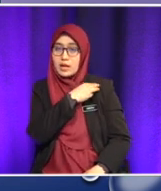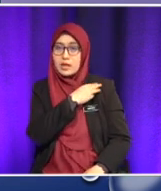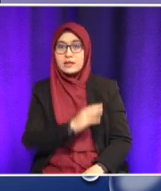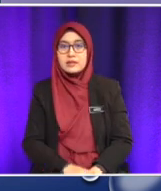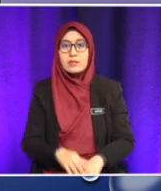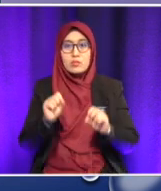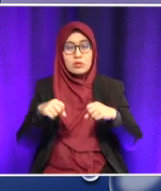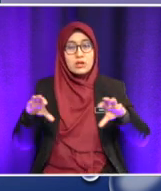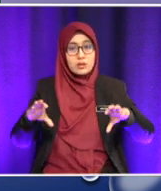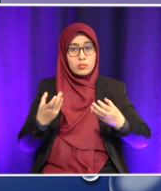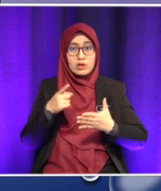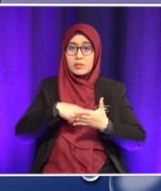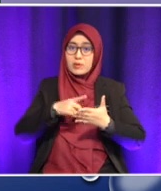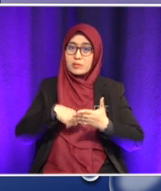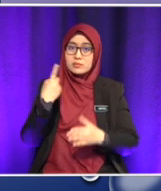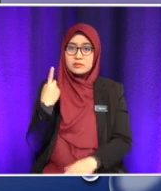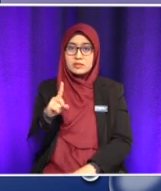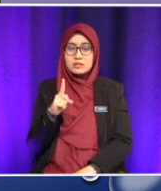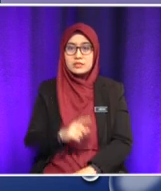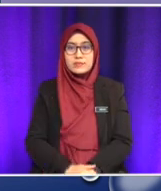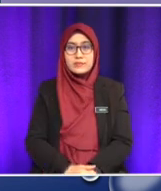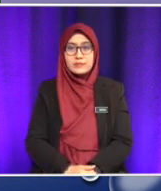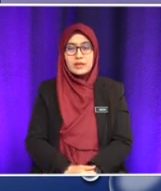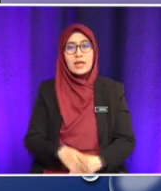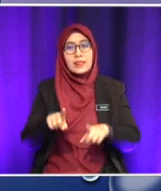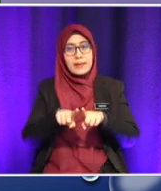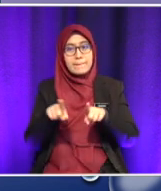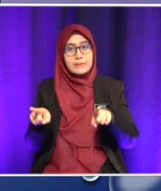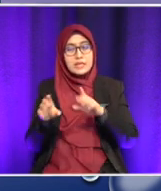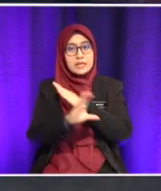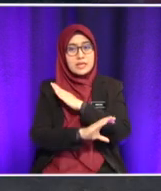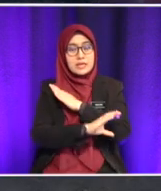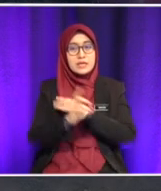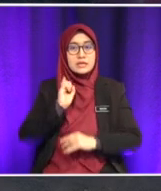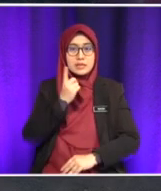apa saja tidak bimbang tapi negara kita ada undang-undang akhirnya